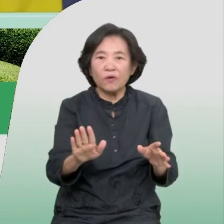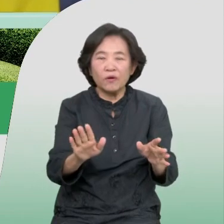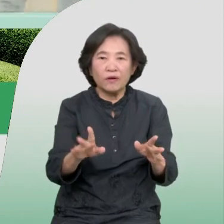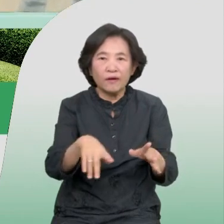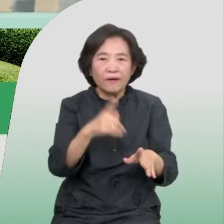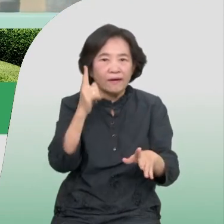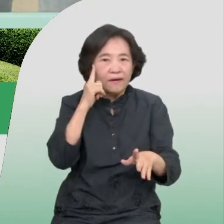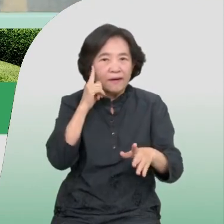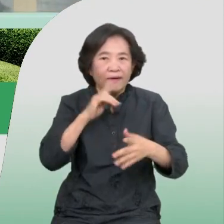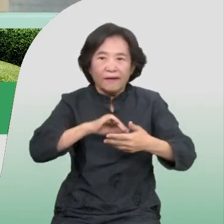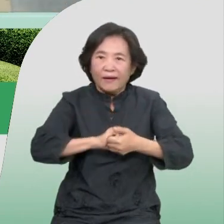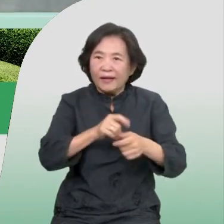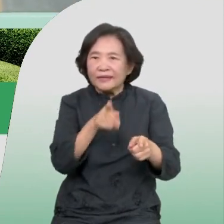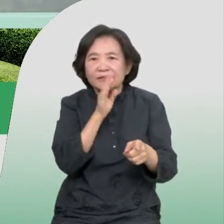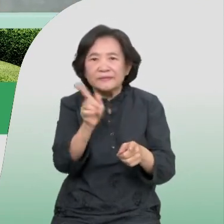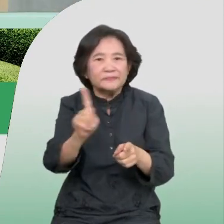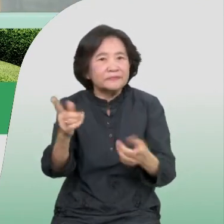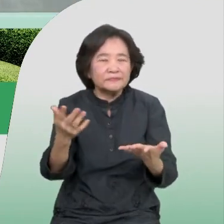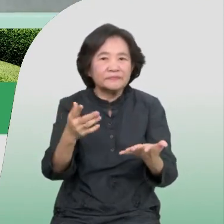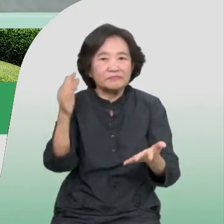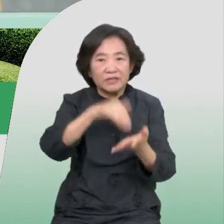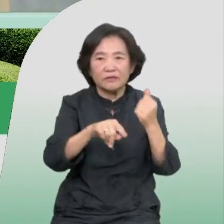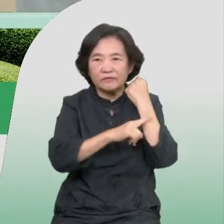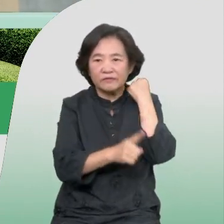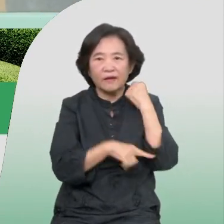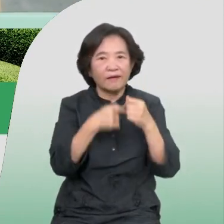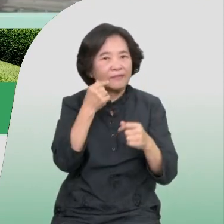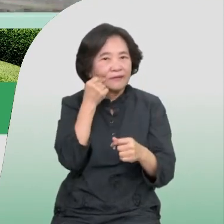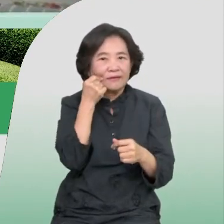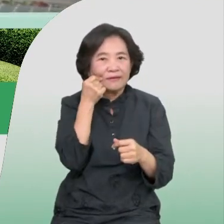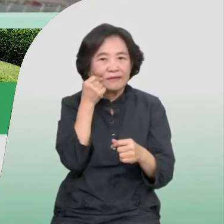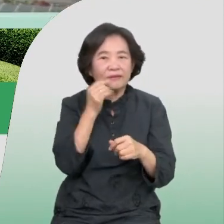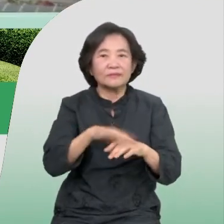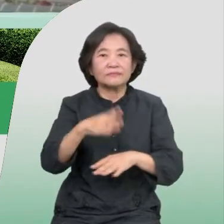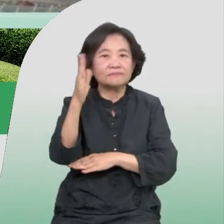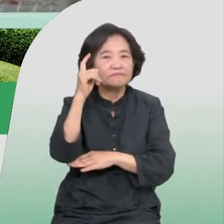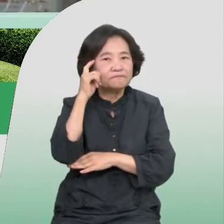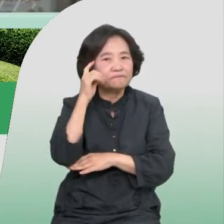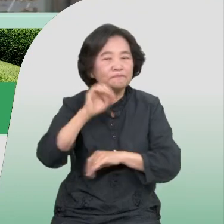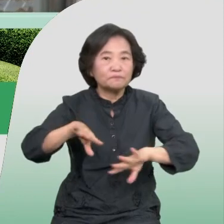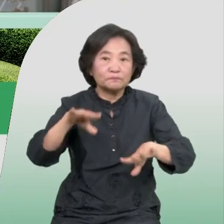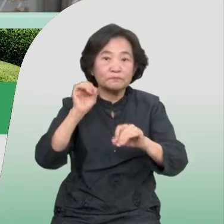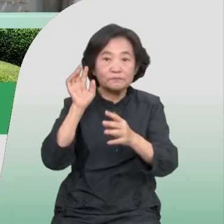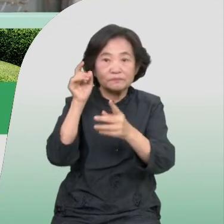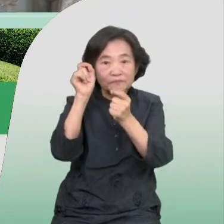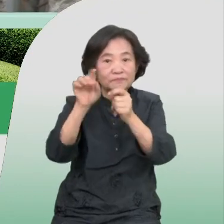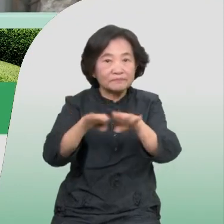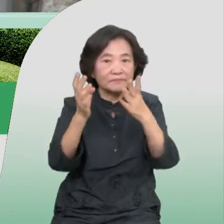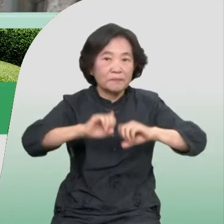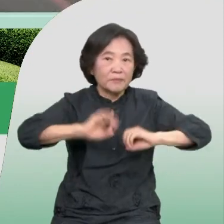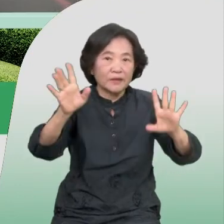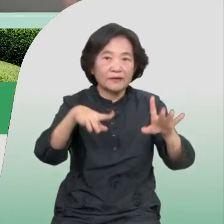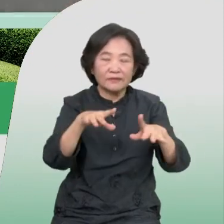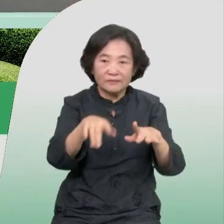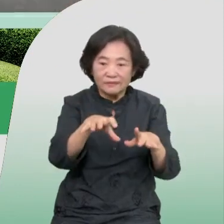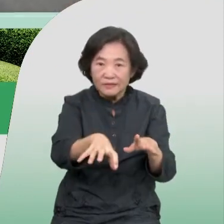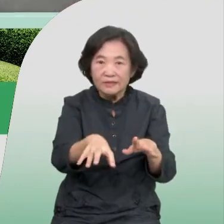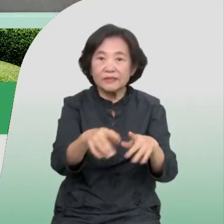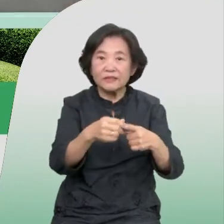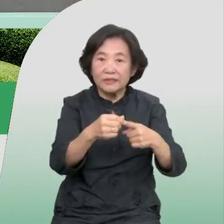式众多，没多难停止，一切无法好管。台东县政府都安算土地产先公告提天提